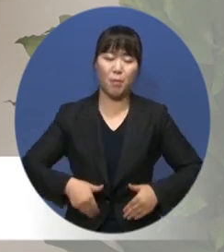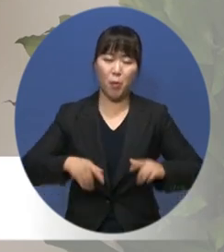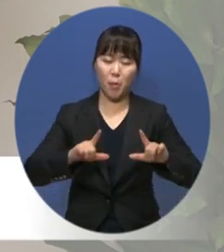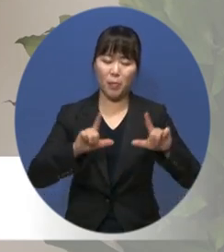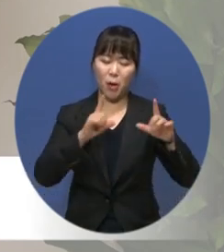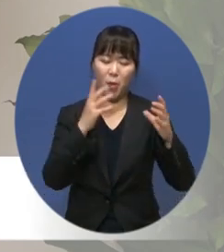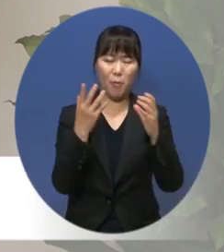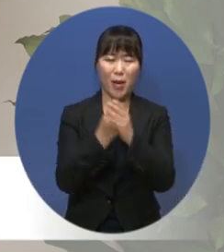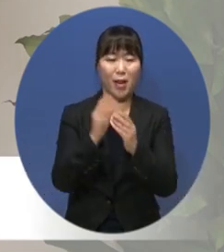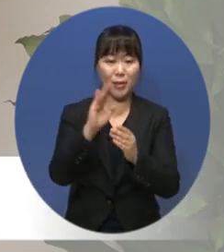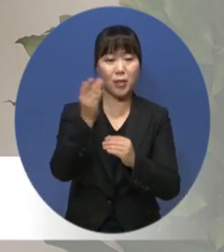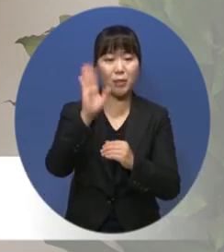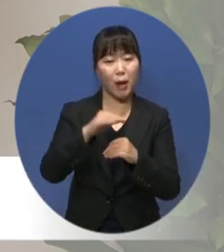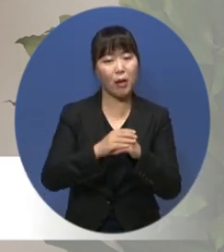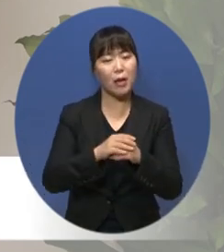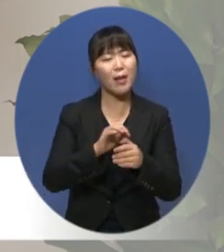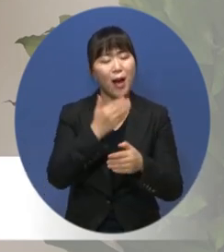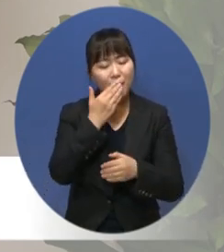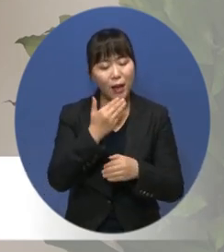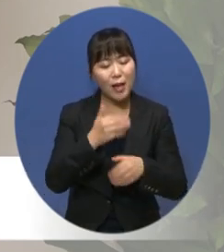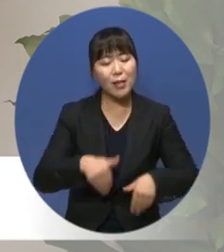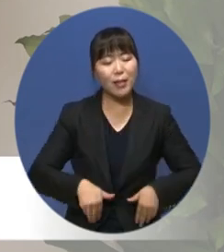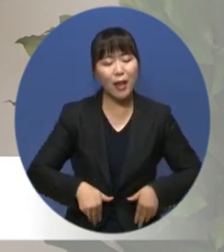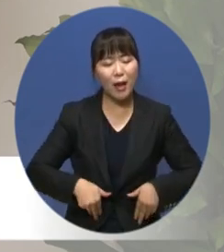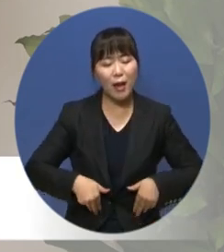아니더라도 최소한 따뜻한 봄날을 놓는 것인데